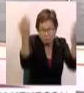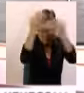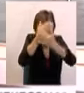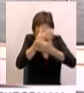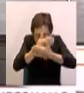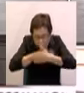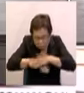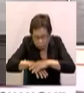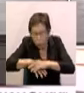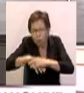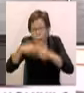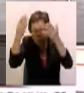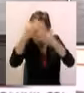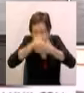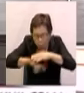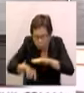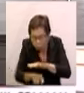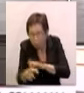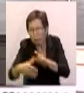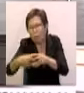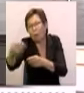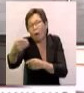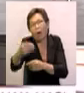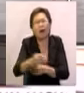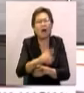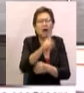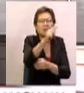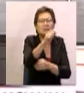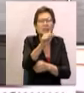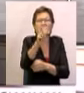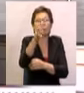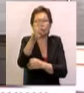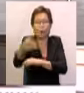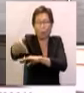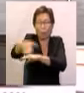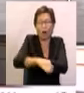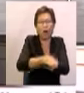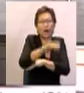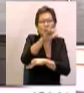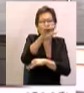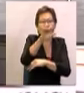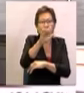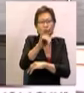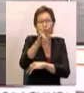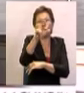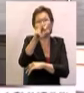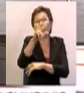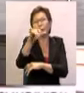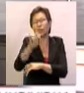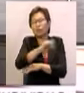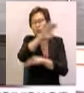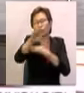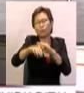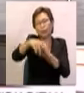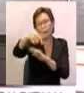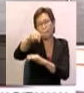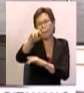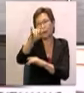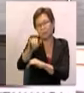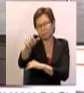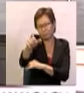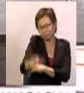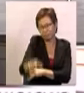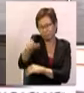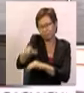diwartakan kemarin. Timbalan Pengarah Zon Operasi Tawau, Komander Maritim Muhammad Yusri Hussein berkata kesemua parti berkenaan